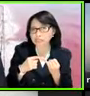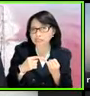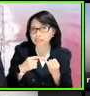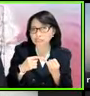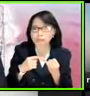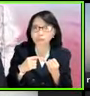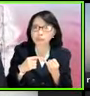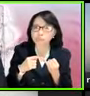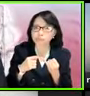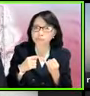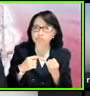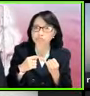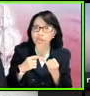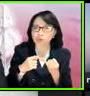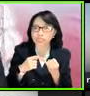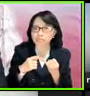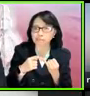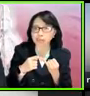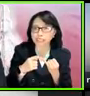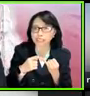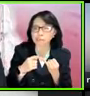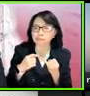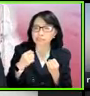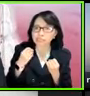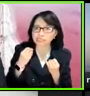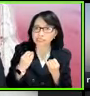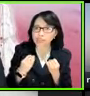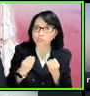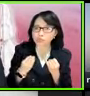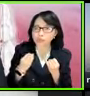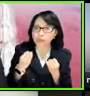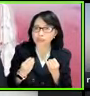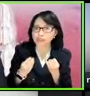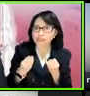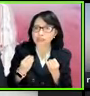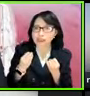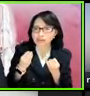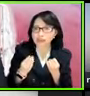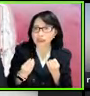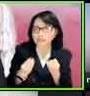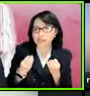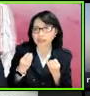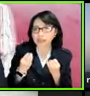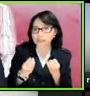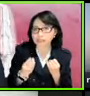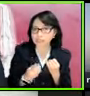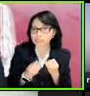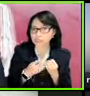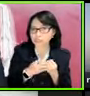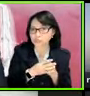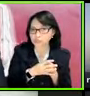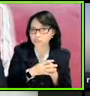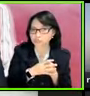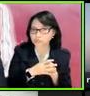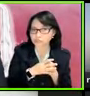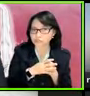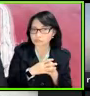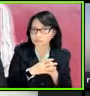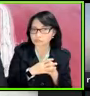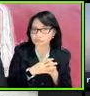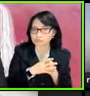membacanya kamu dapat mengetahui daripadanya pengertianku akan rahasia Kristus